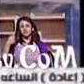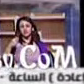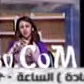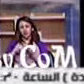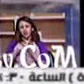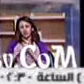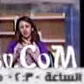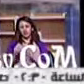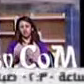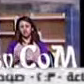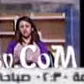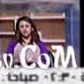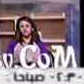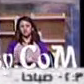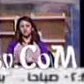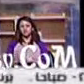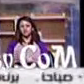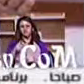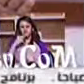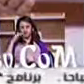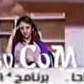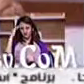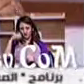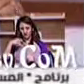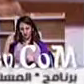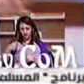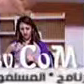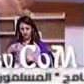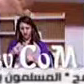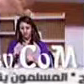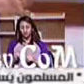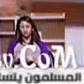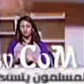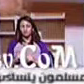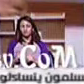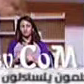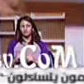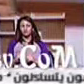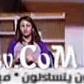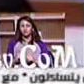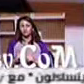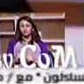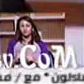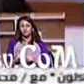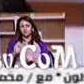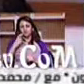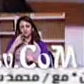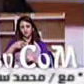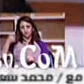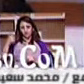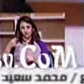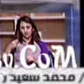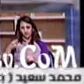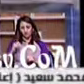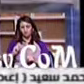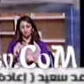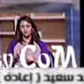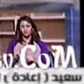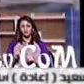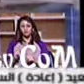هنا مساء مساء الخير يا فند مساء النور كتير ما قلتش اصلي مساء الخير اهلا بحضرتك يا فندم اهلا